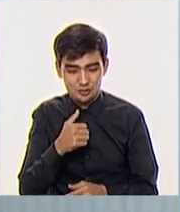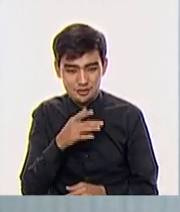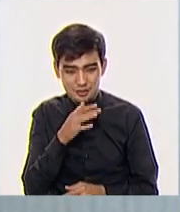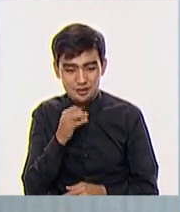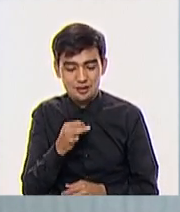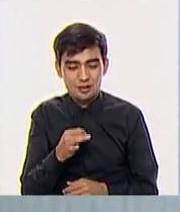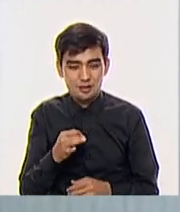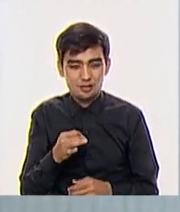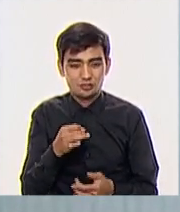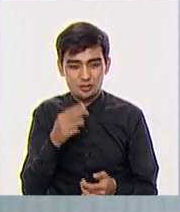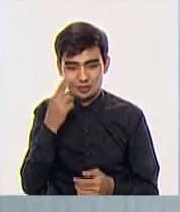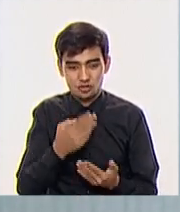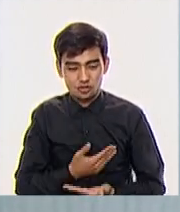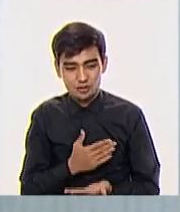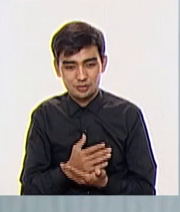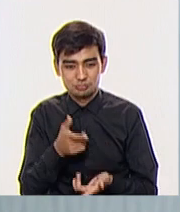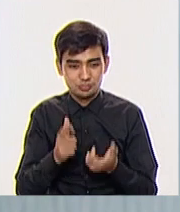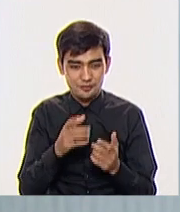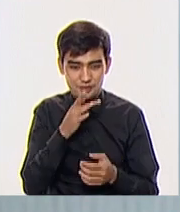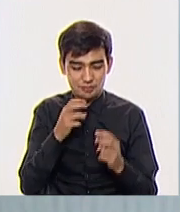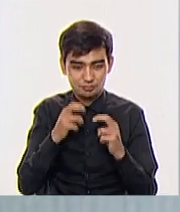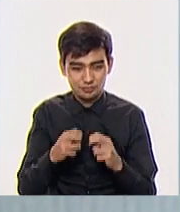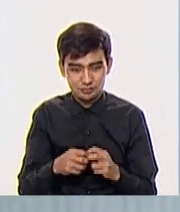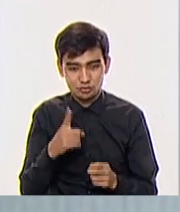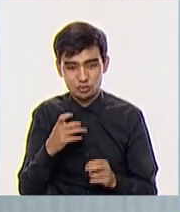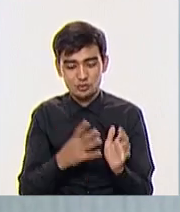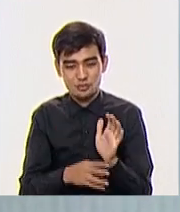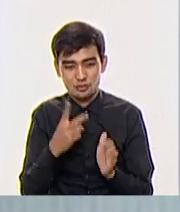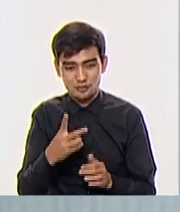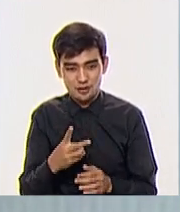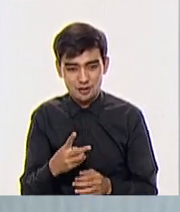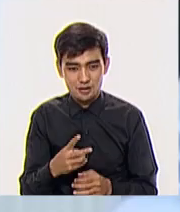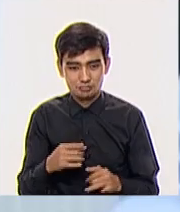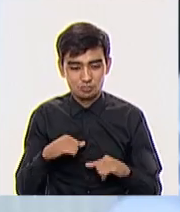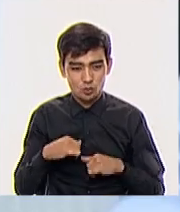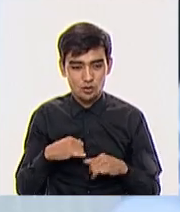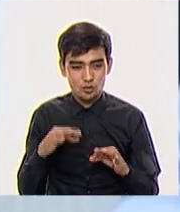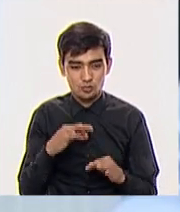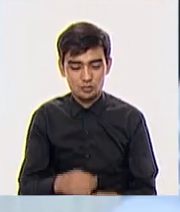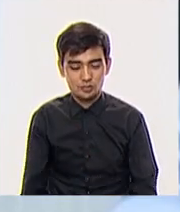В настоящее время проводится расследование по статье 192 «Разбойные нападения».